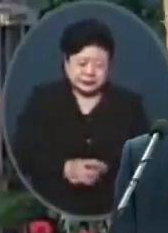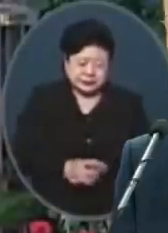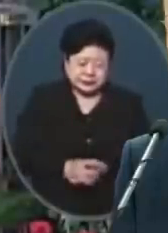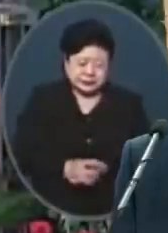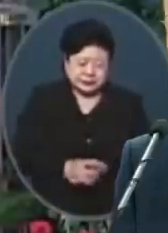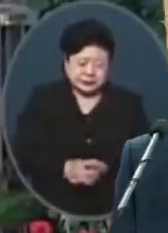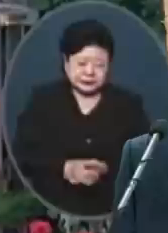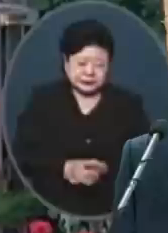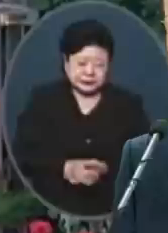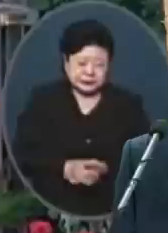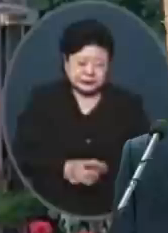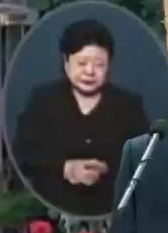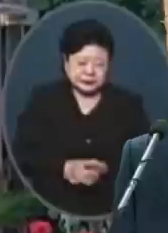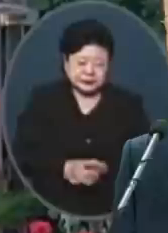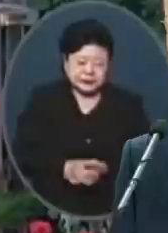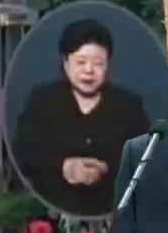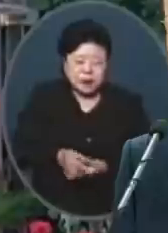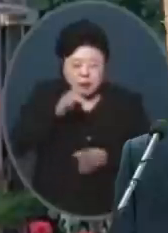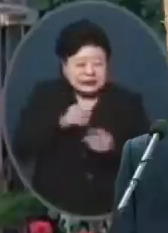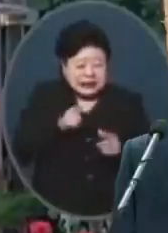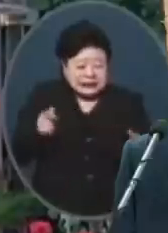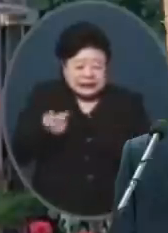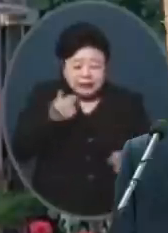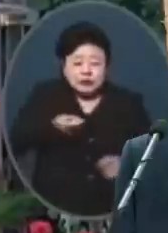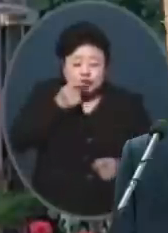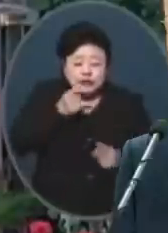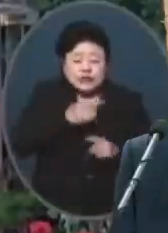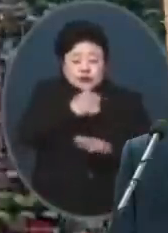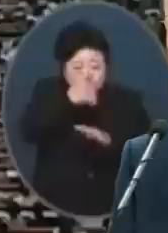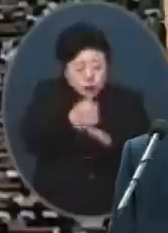생명수는 예수 그리스도인 것입니다